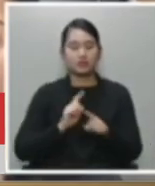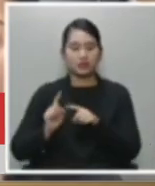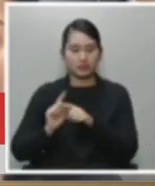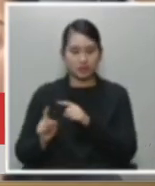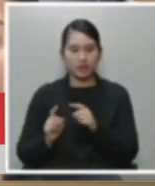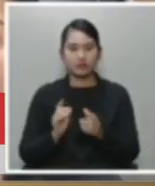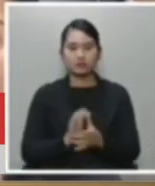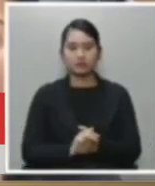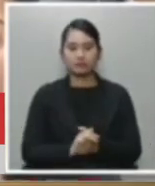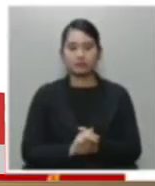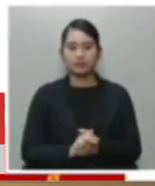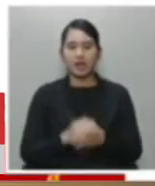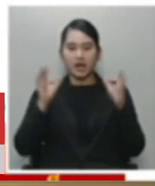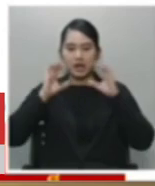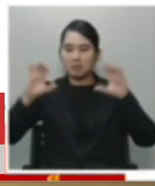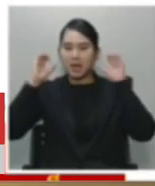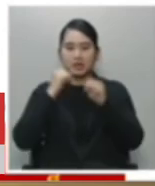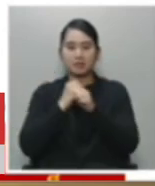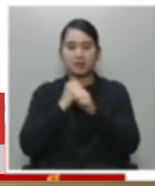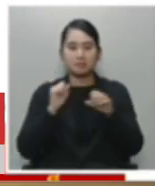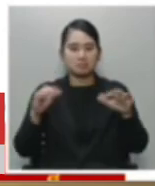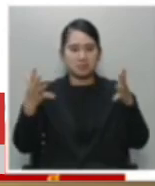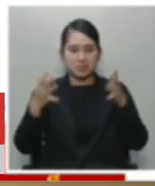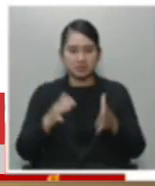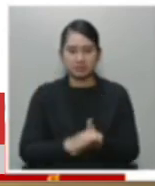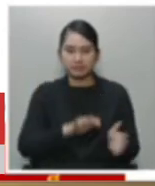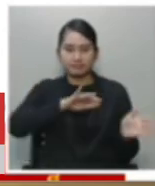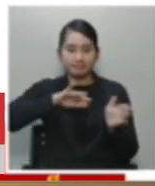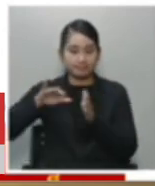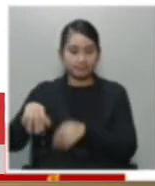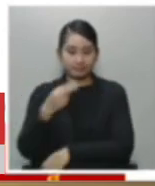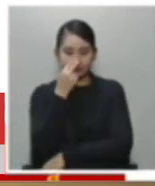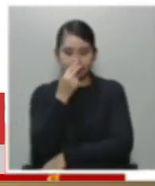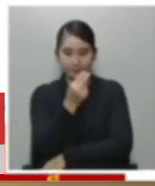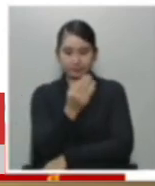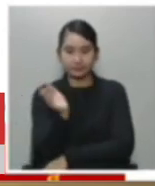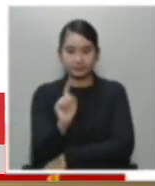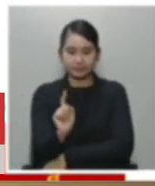การแต่รัฐบาลไม่ทำท่านประธานที่เคารพครับ